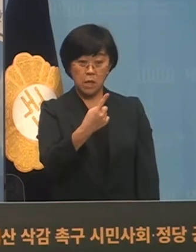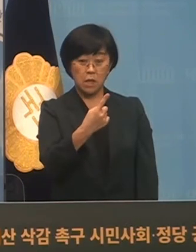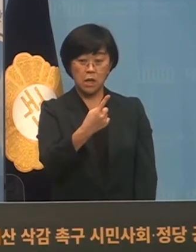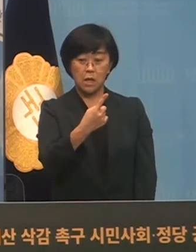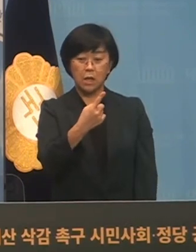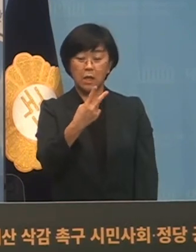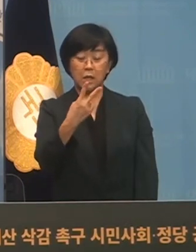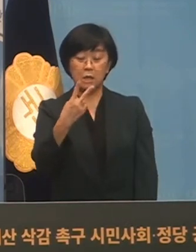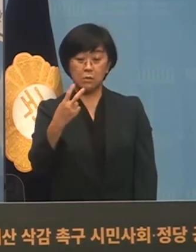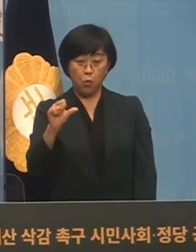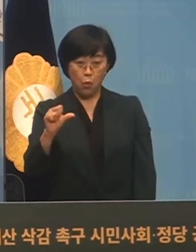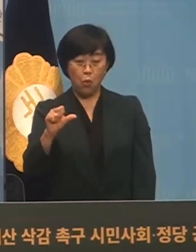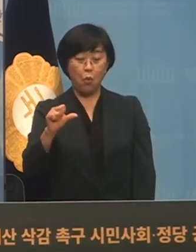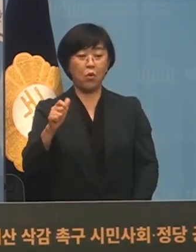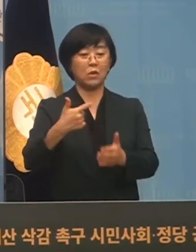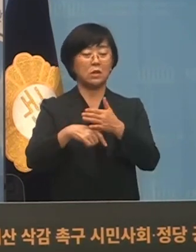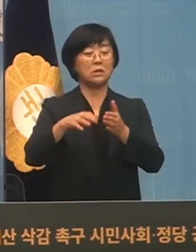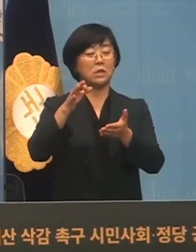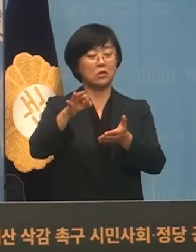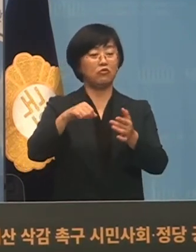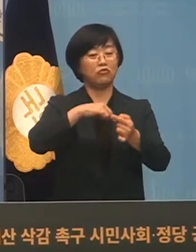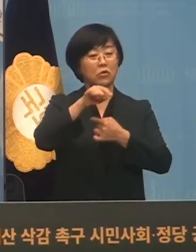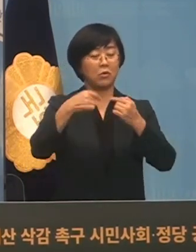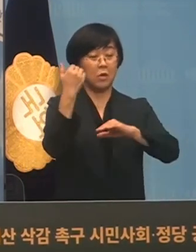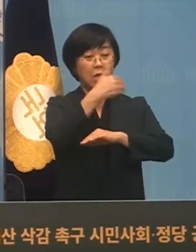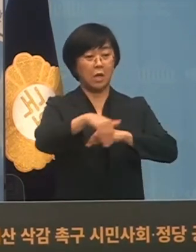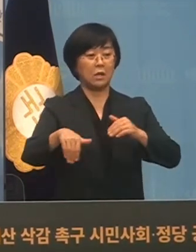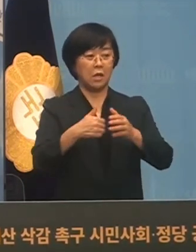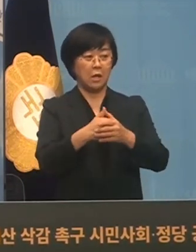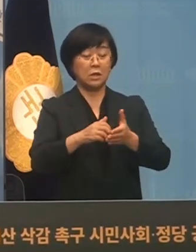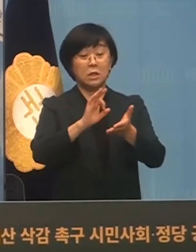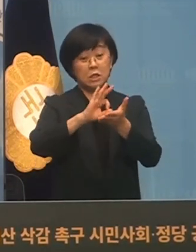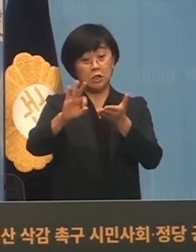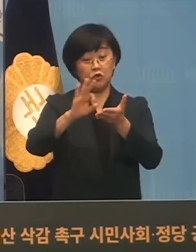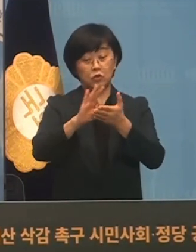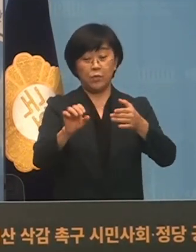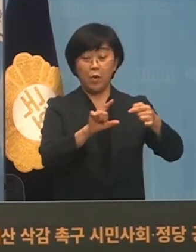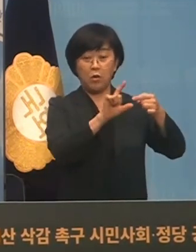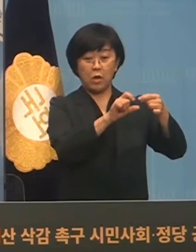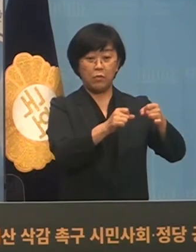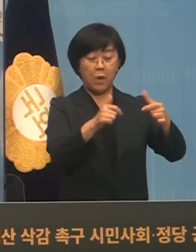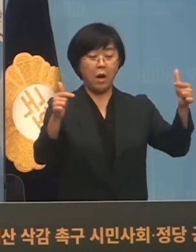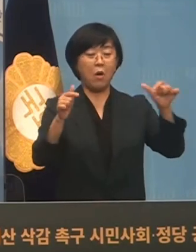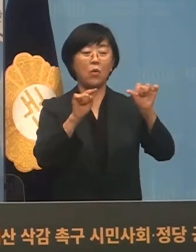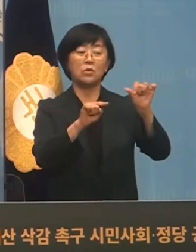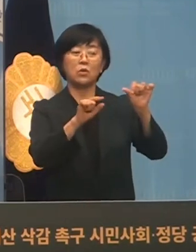2021년, 2025년 국가재정 운용계획에 따른 국가 총 지출 연평균 증가율